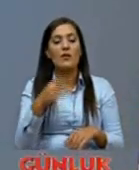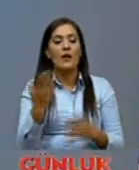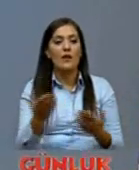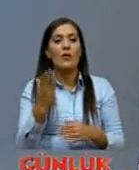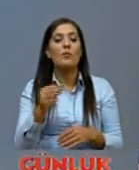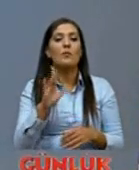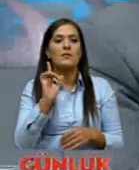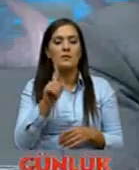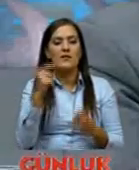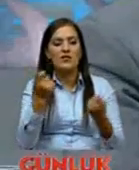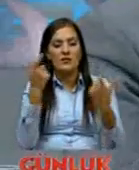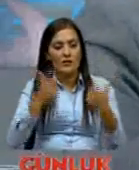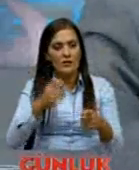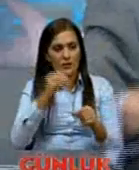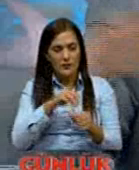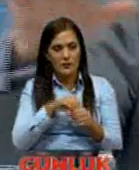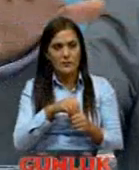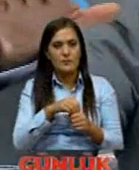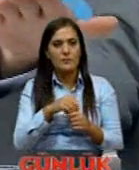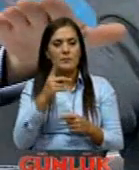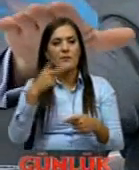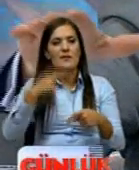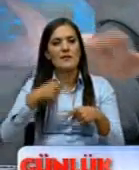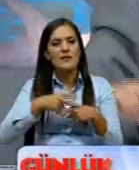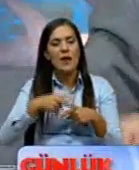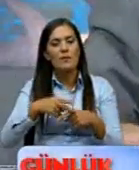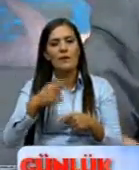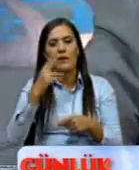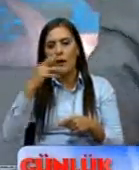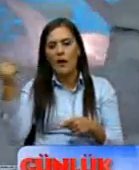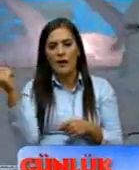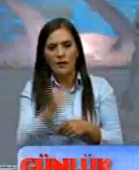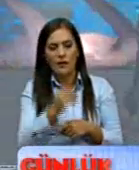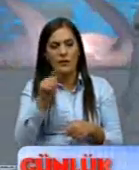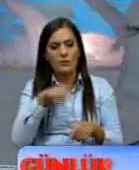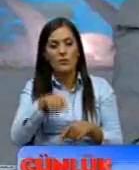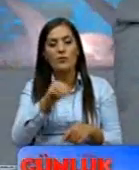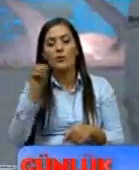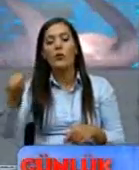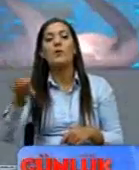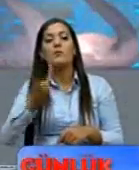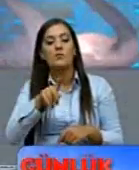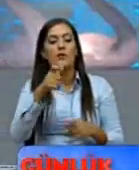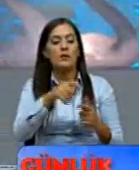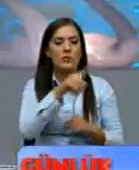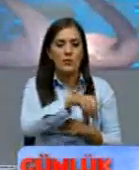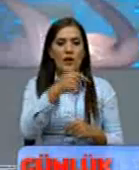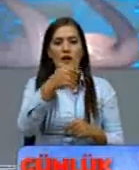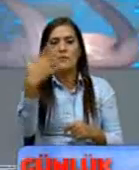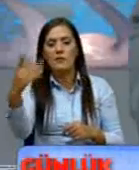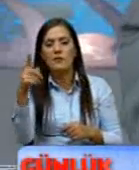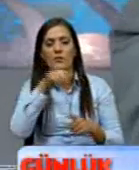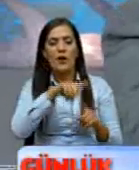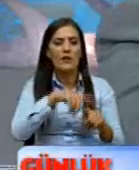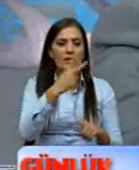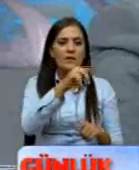Olmaması gerekir. Olmaması yani bir iş gerekir. Yerinde efendim bir zabıta geldiğinde bunu buraya koymayacaksınız. Bunun yeri burasıdır. Bura eksi beşte